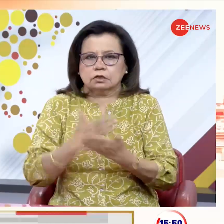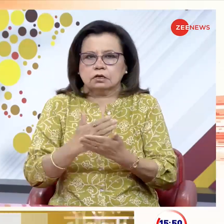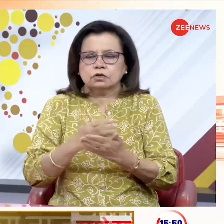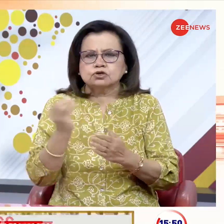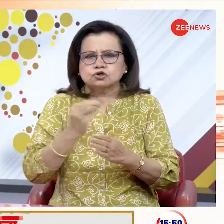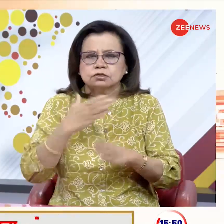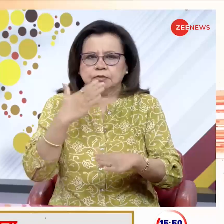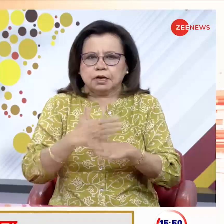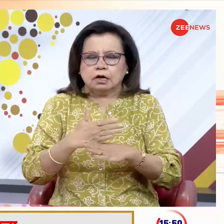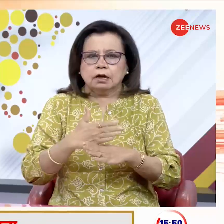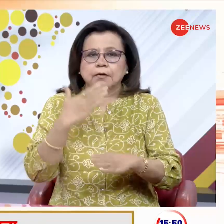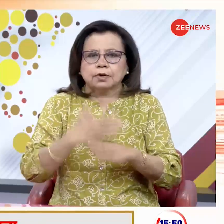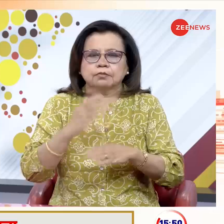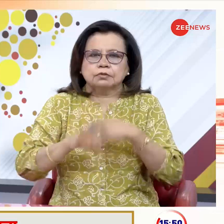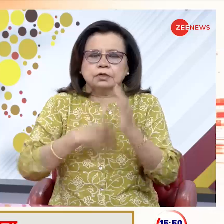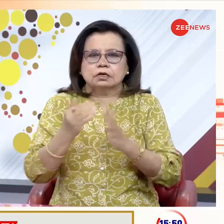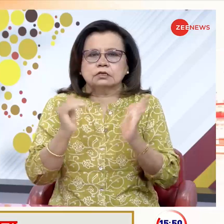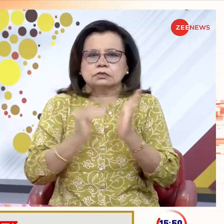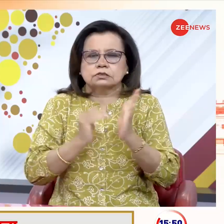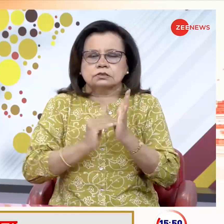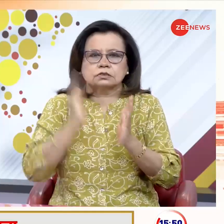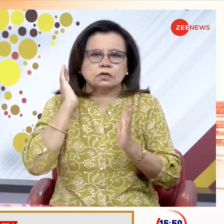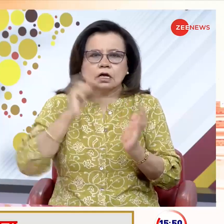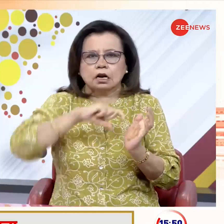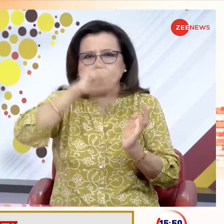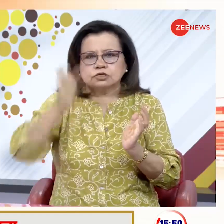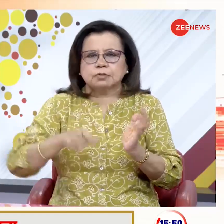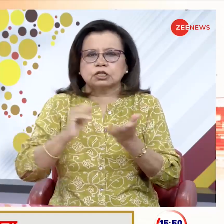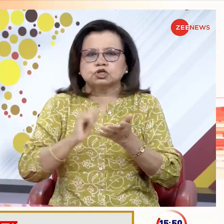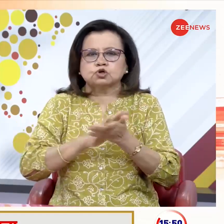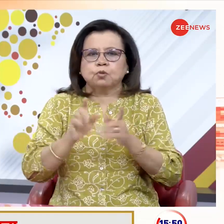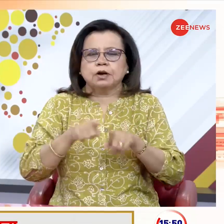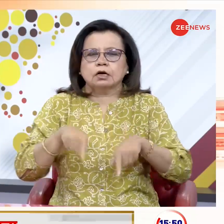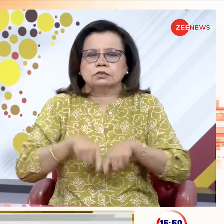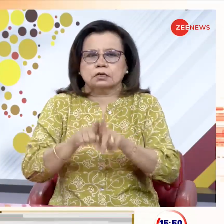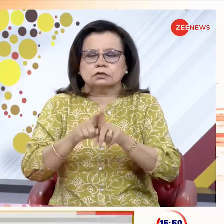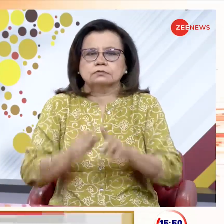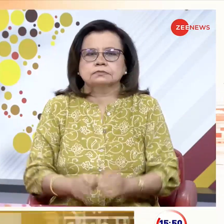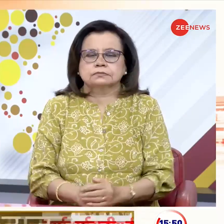ही। वक्त एक छोटे से ब्रेक का। ब्रेक के बाद देखिए राजपथ शोभना यादव के साथ।